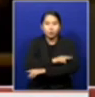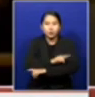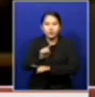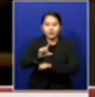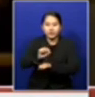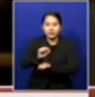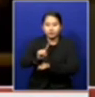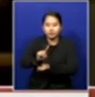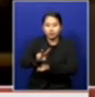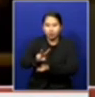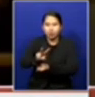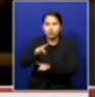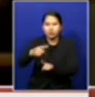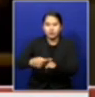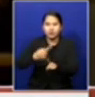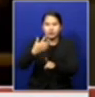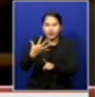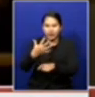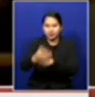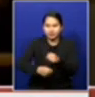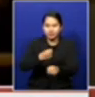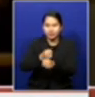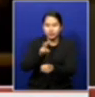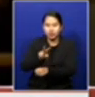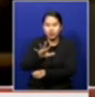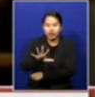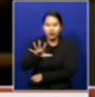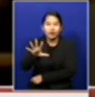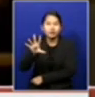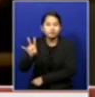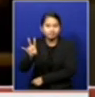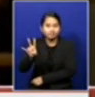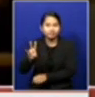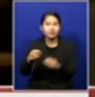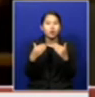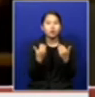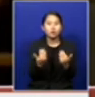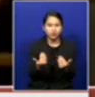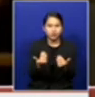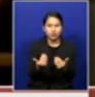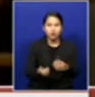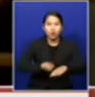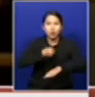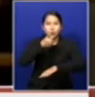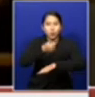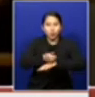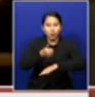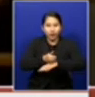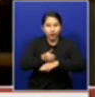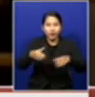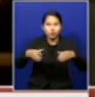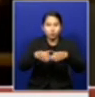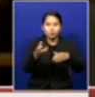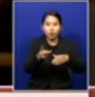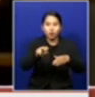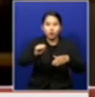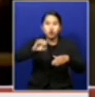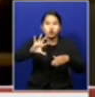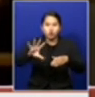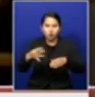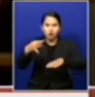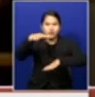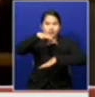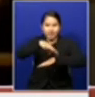2557ในครั้งนี้หัวหน้าคณะปฏิวัติได้ดำรงตำแหน่งนายกรัฐมนตรีด้วยตนเ